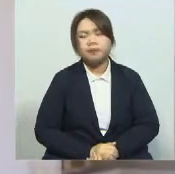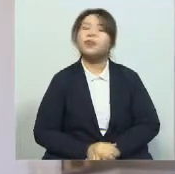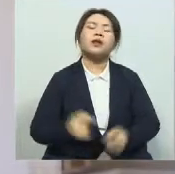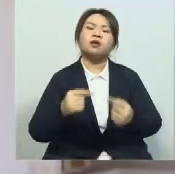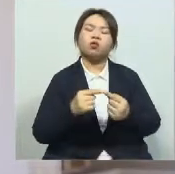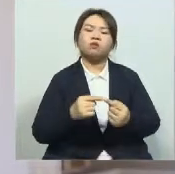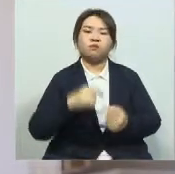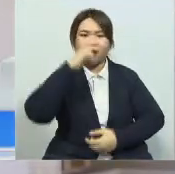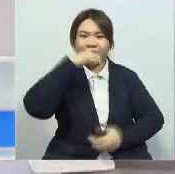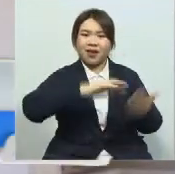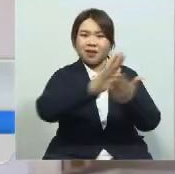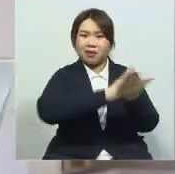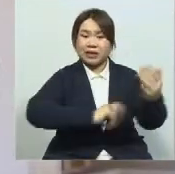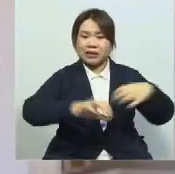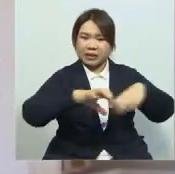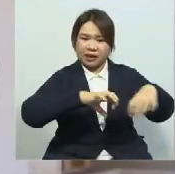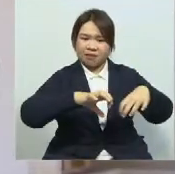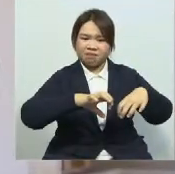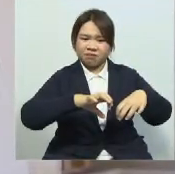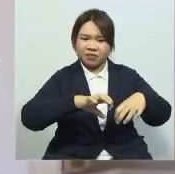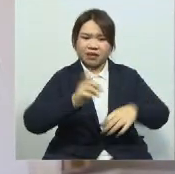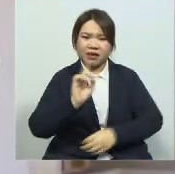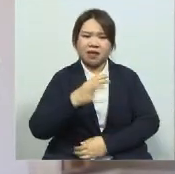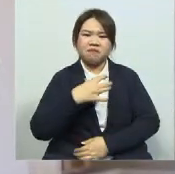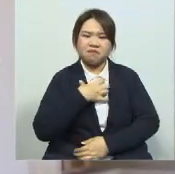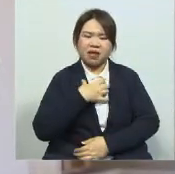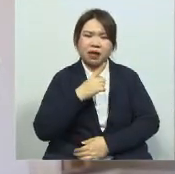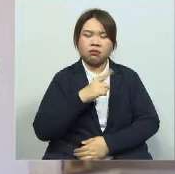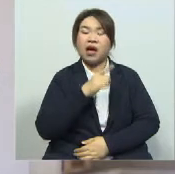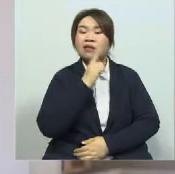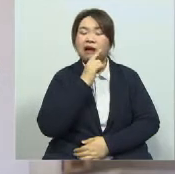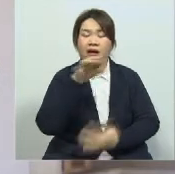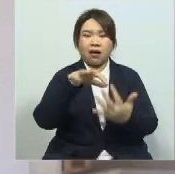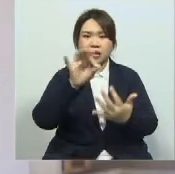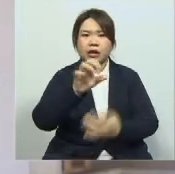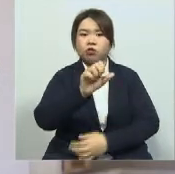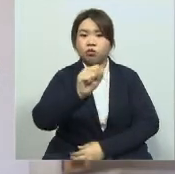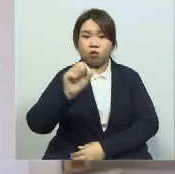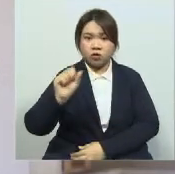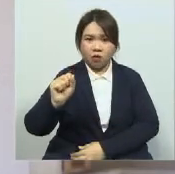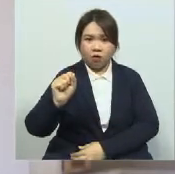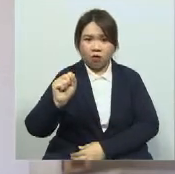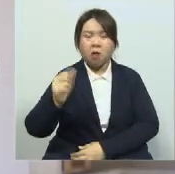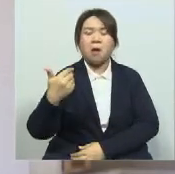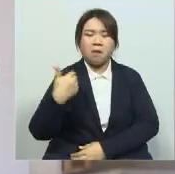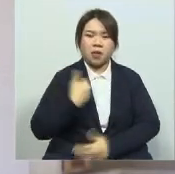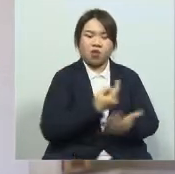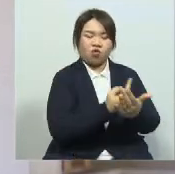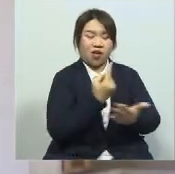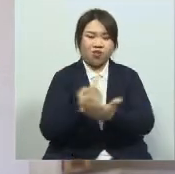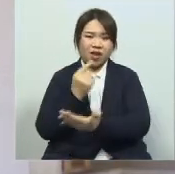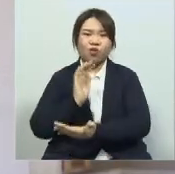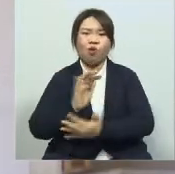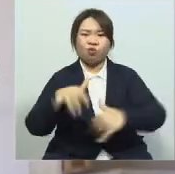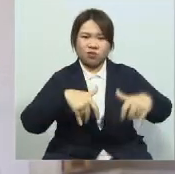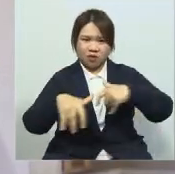หารประเทศคือเป็นผู้แทนที่ถูกเลือกในประชาชนครับแล้วก็มี